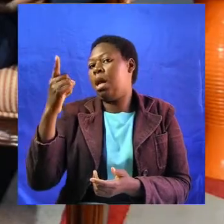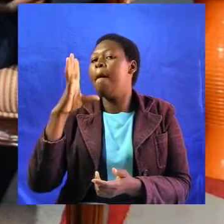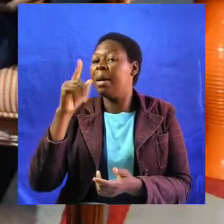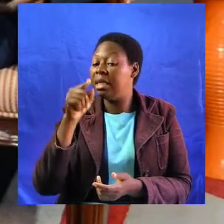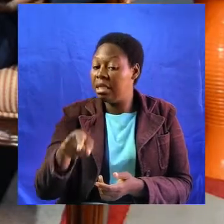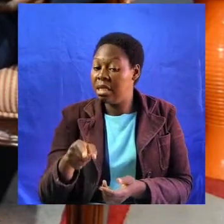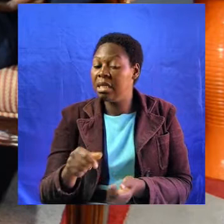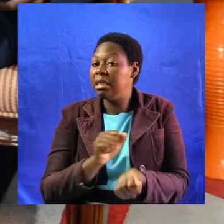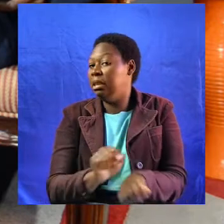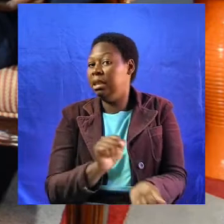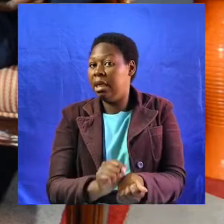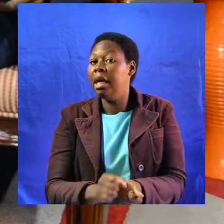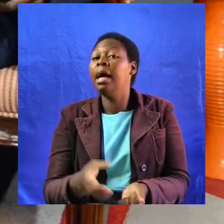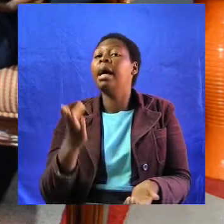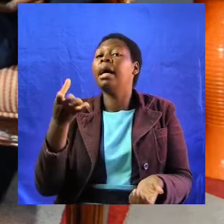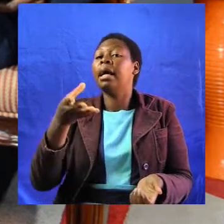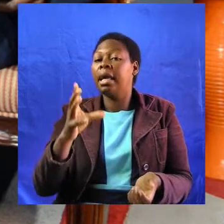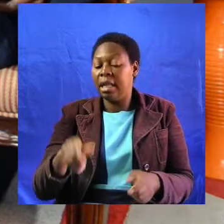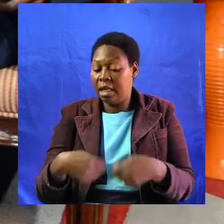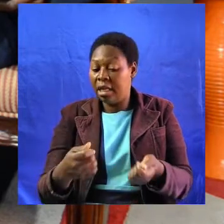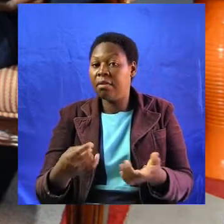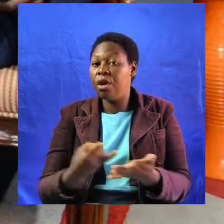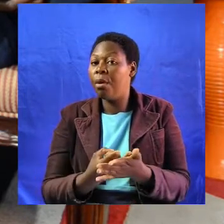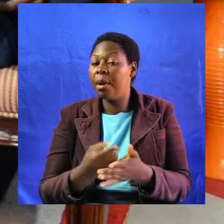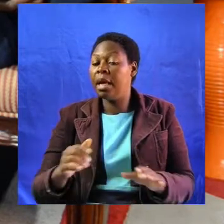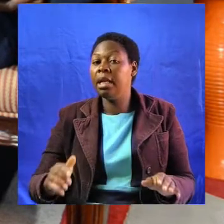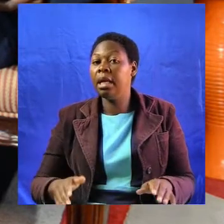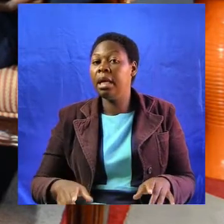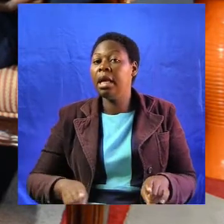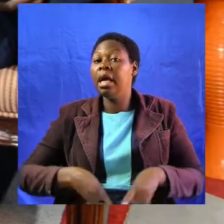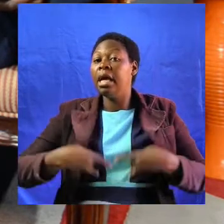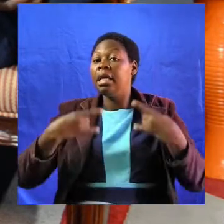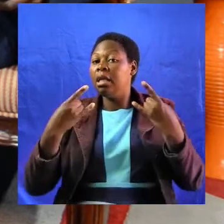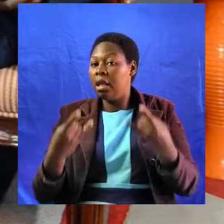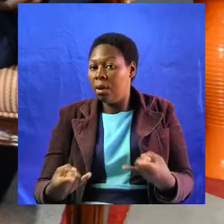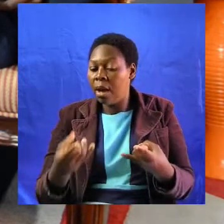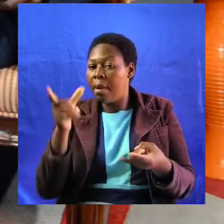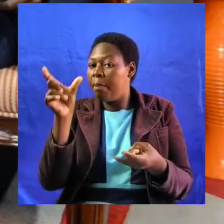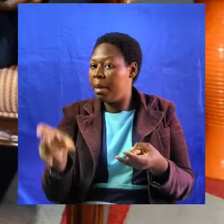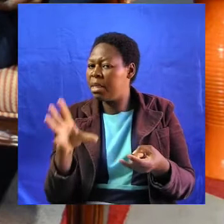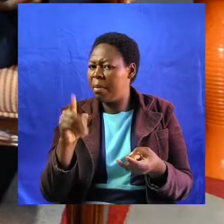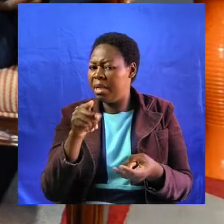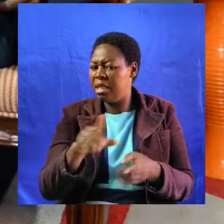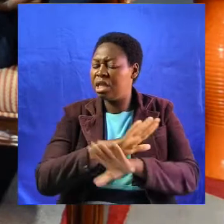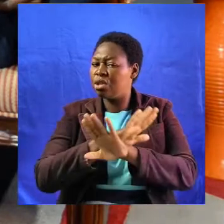kurapa munhu. Zviro rinogona kutokuonesa. Thank you. Asi hazvibve kuna Mwari wekudenga. Thank